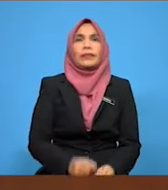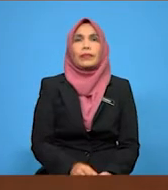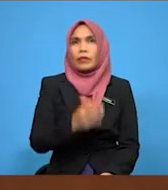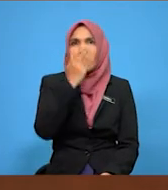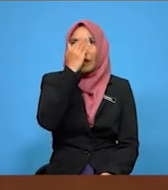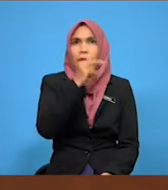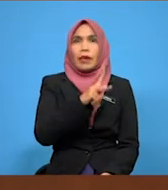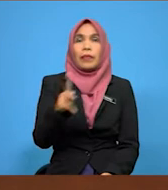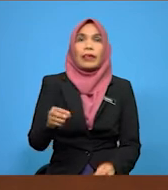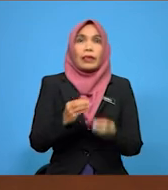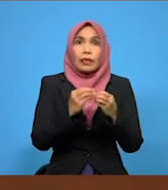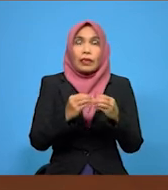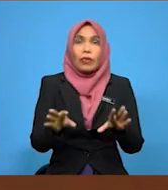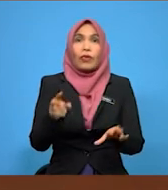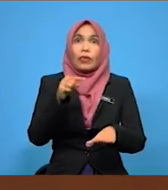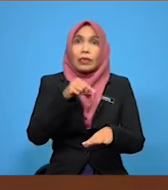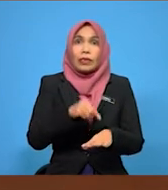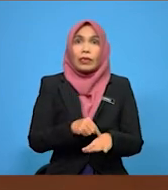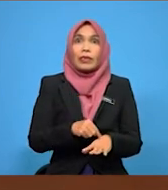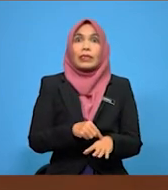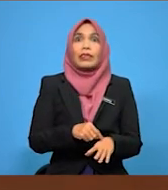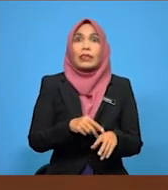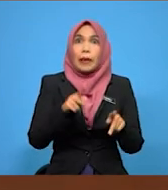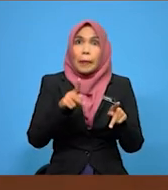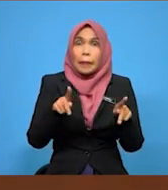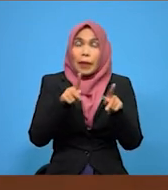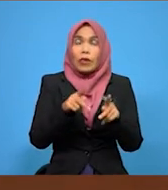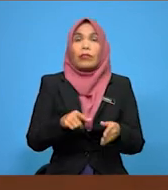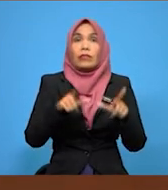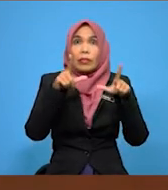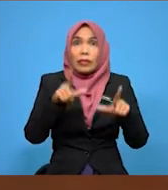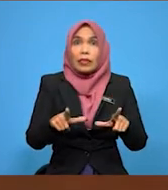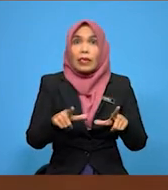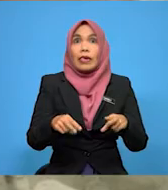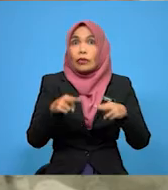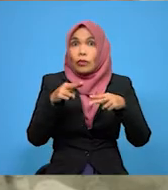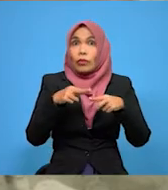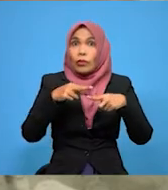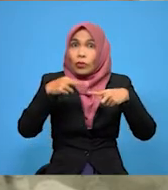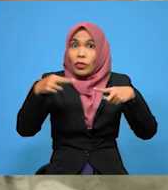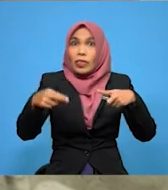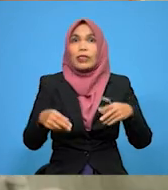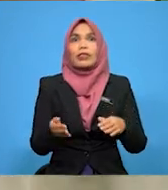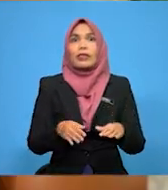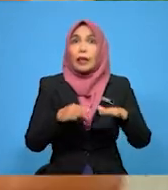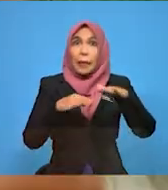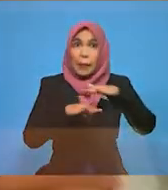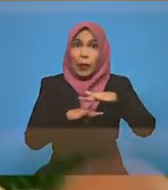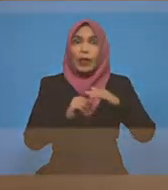Mengapakah telur ini perlu diletakkan dalam keadaan bahagian runcing ke bawah?